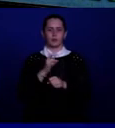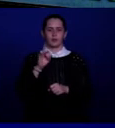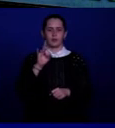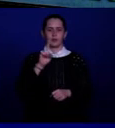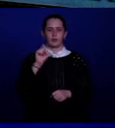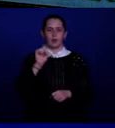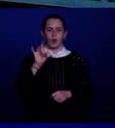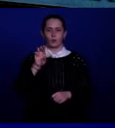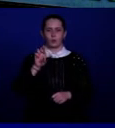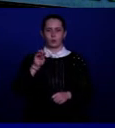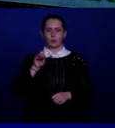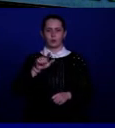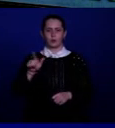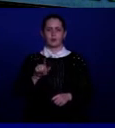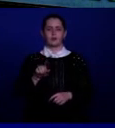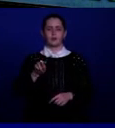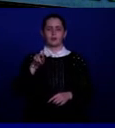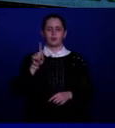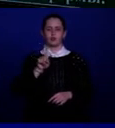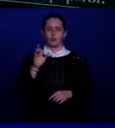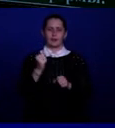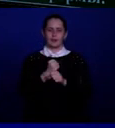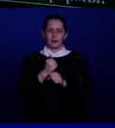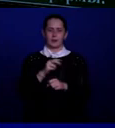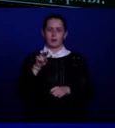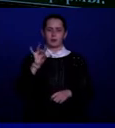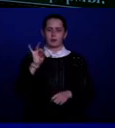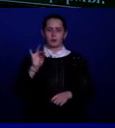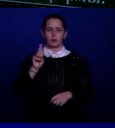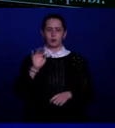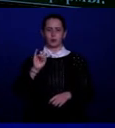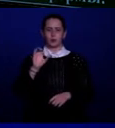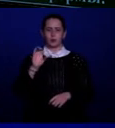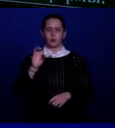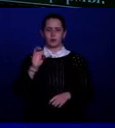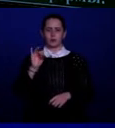зарубить. Что сделать? Прикусить. Молодцы.